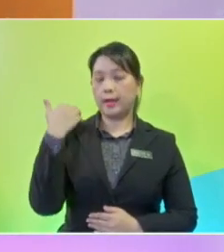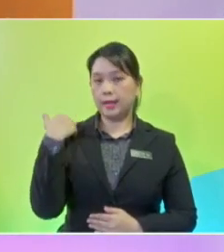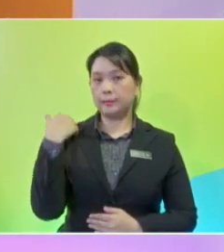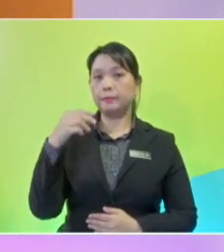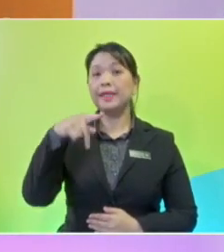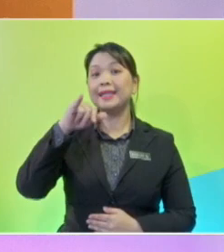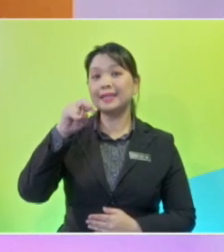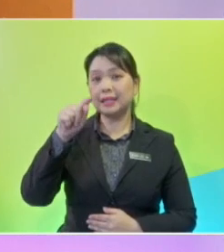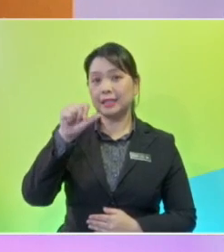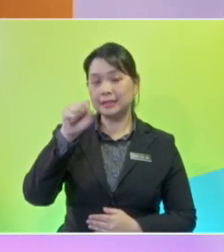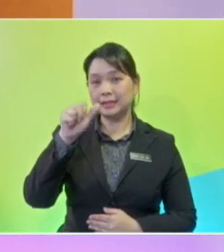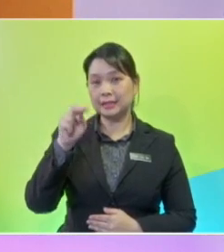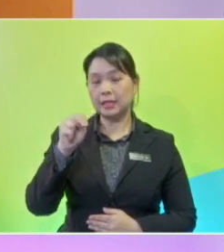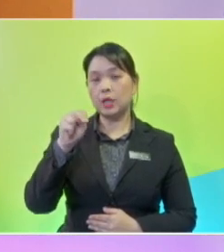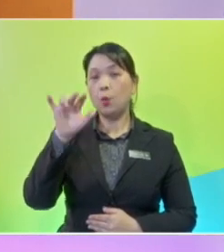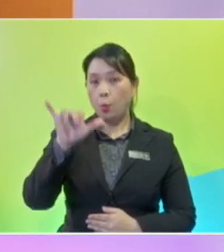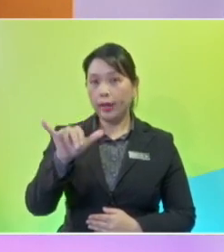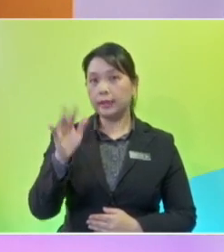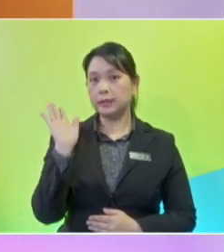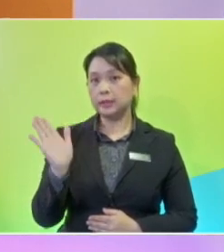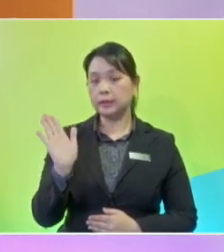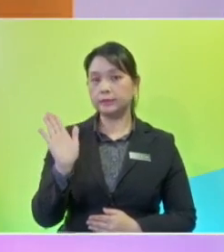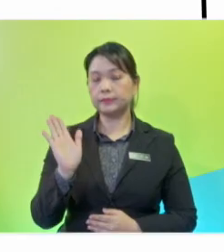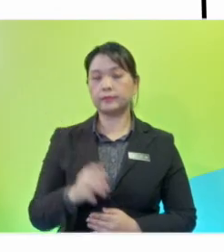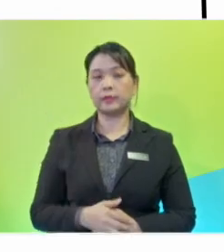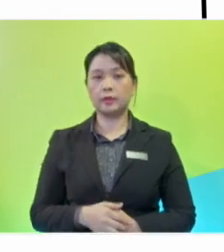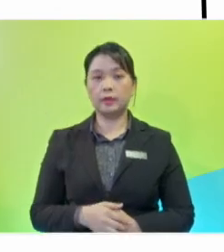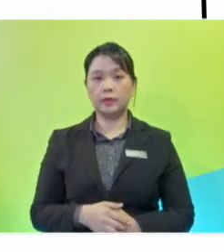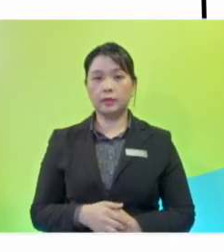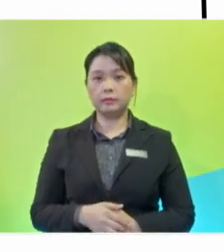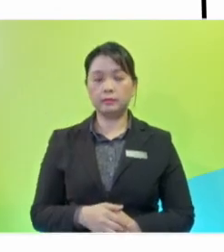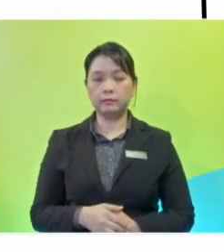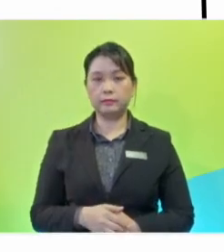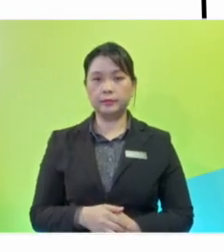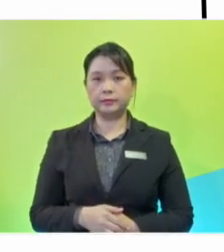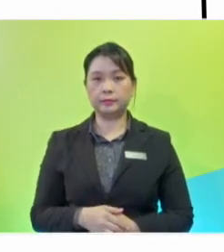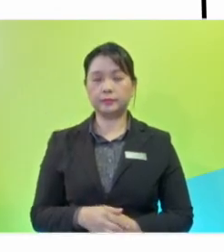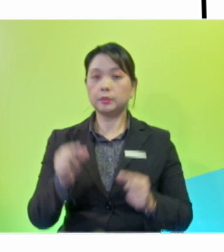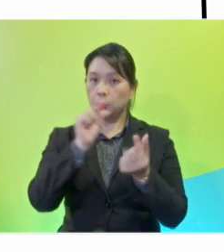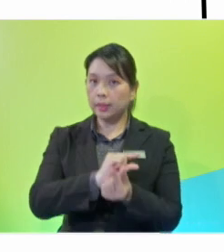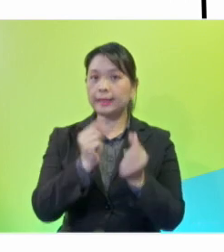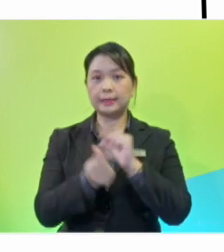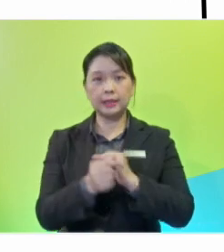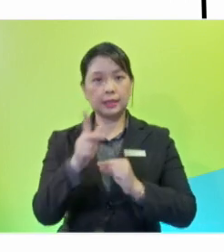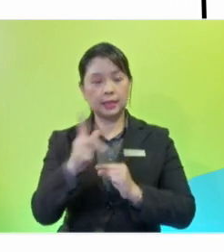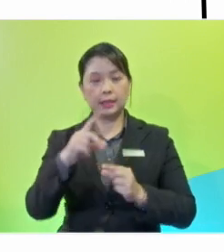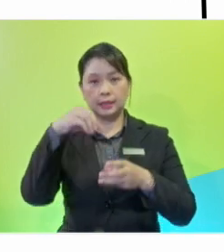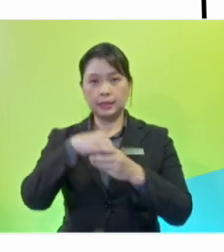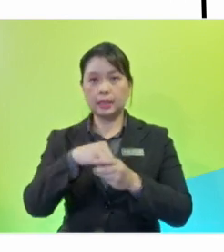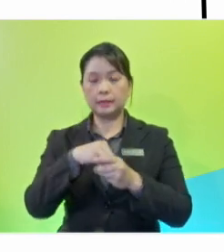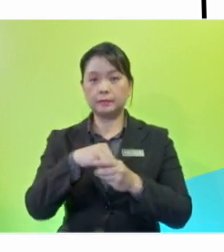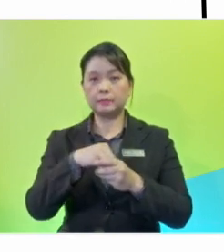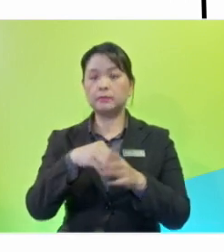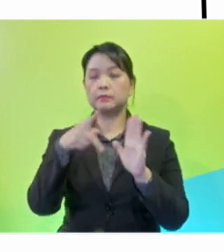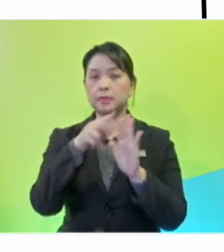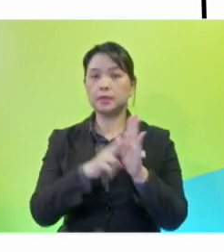kita gantikan nilai yang kita dapat phi adalah 40 dipindahkan Oke kita pindah